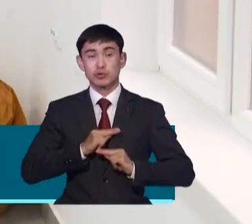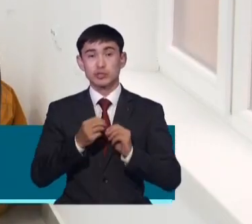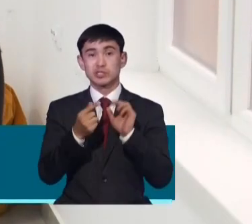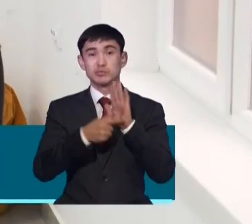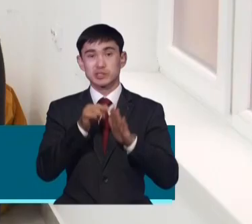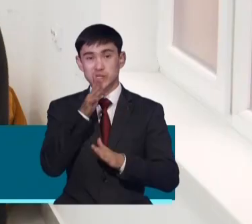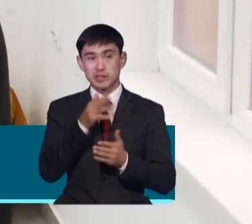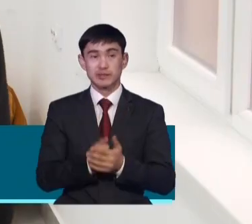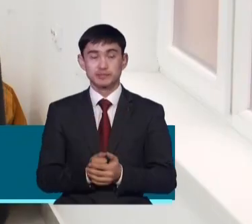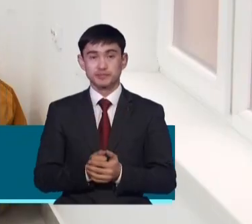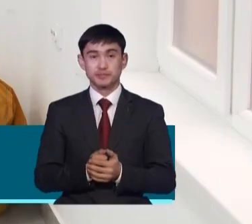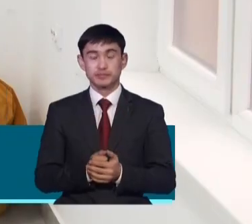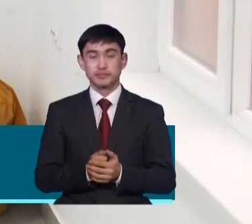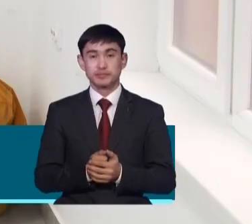лет уже.